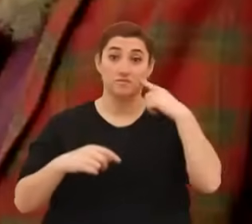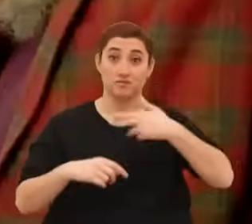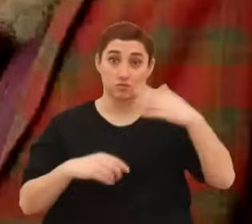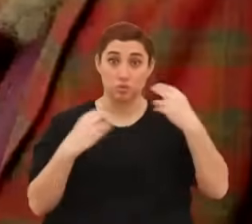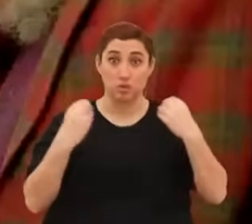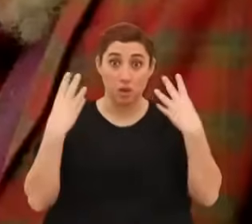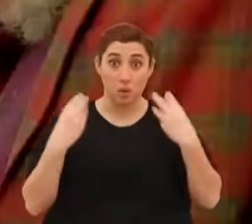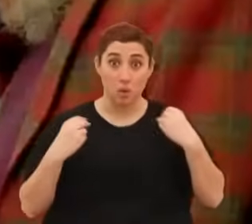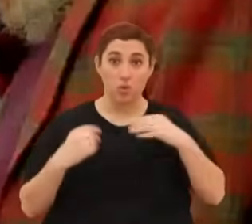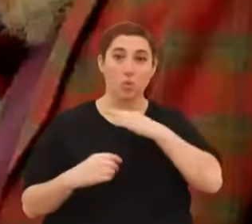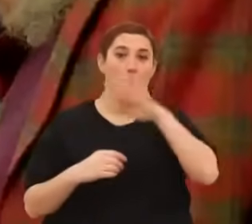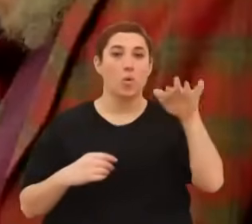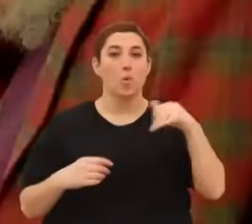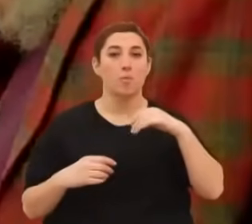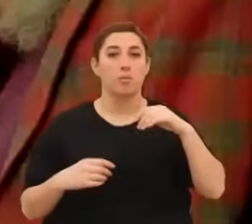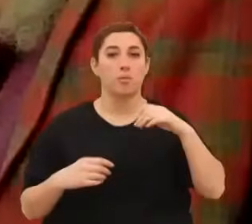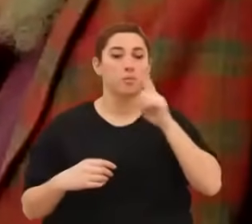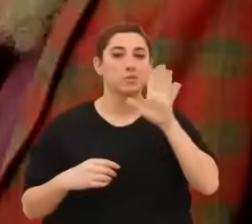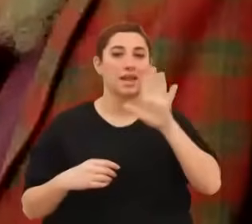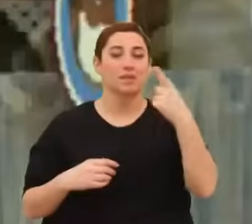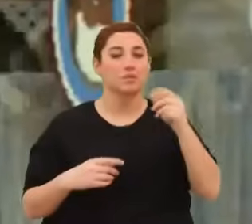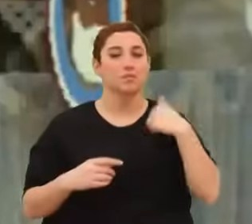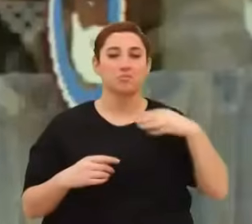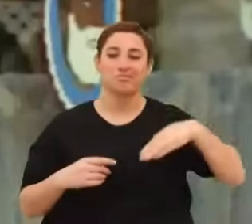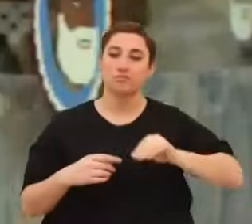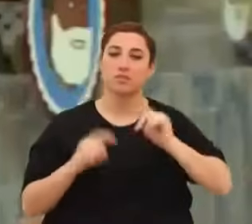çizersen, hop, imancık 150 bini kaparım.